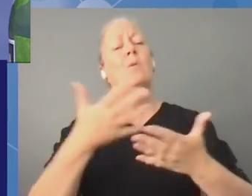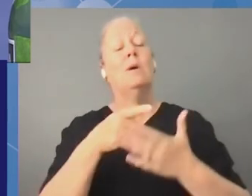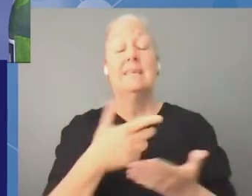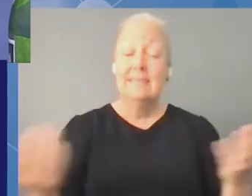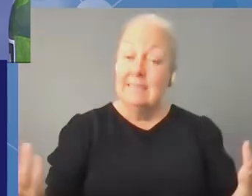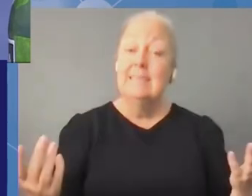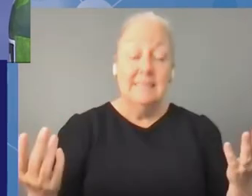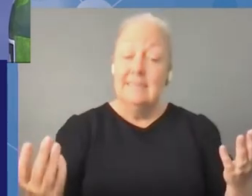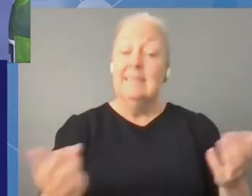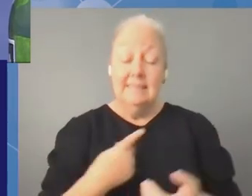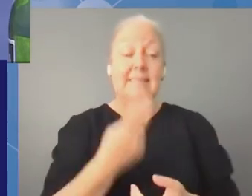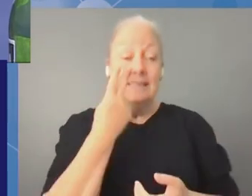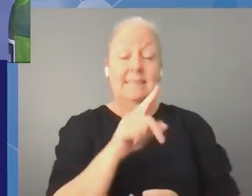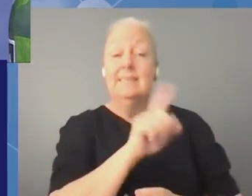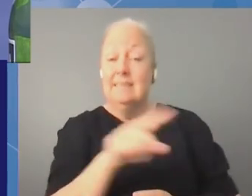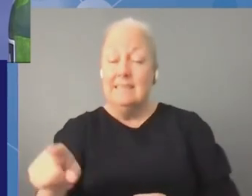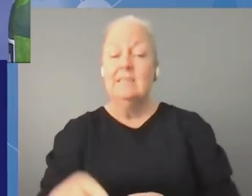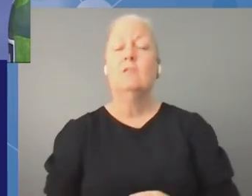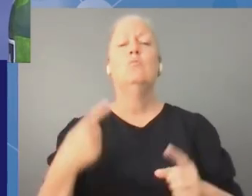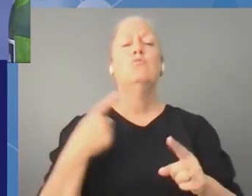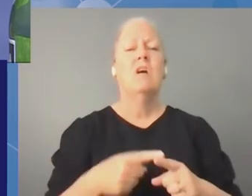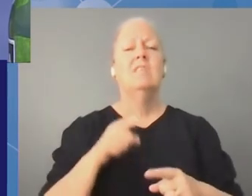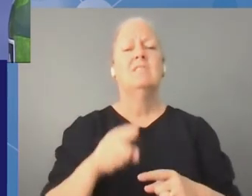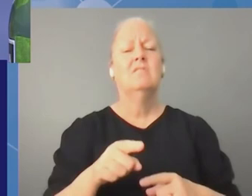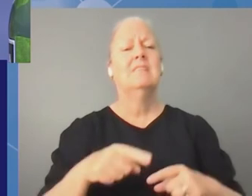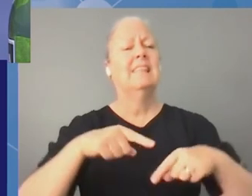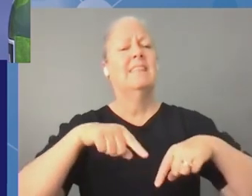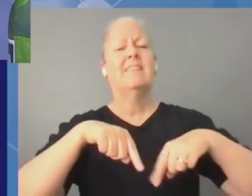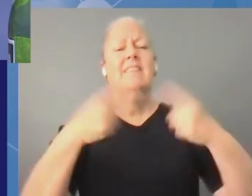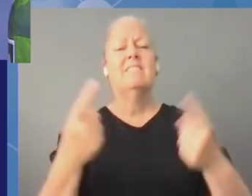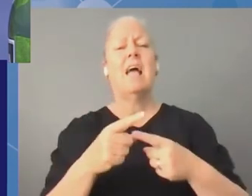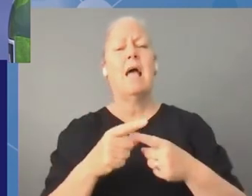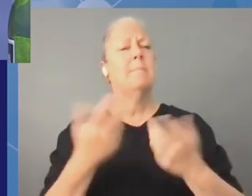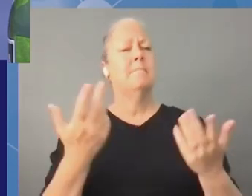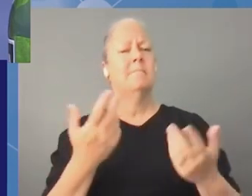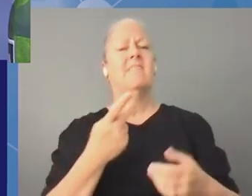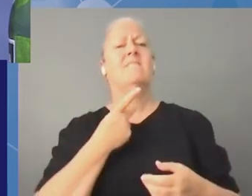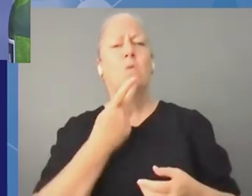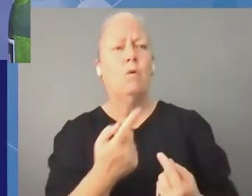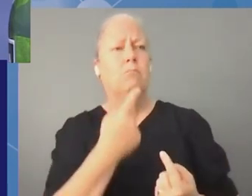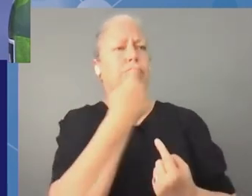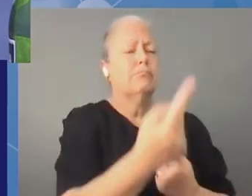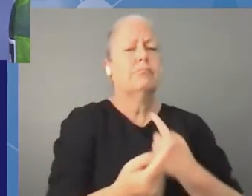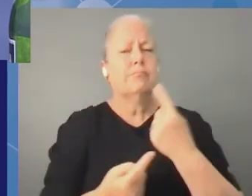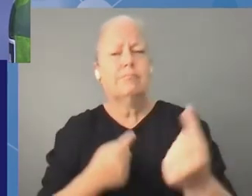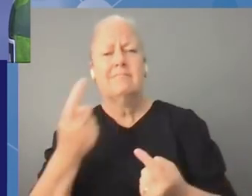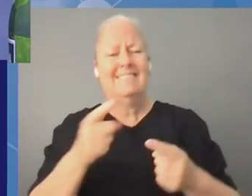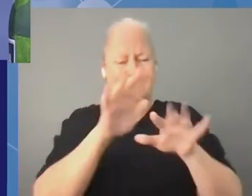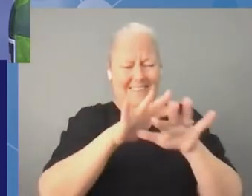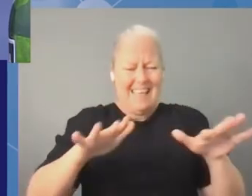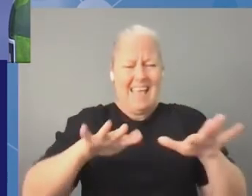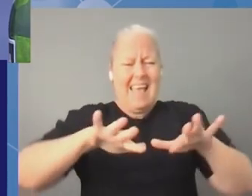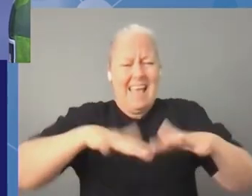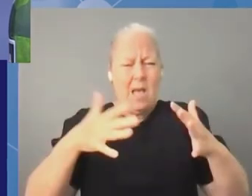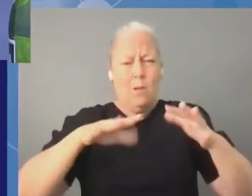我们尽量要迎接这样的一些需求，我们也理解对吧，所遇到的一些困难，包